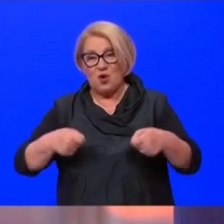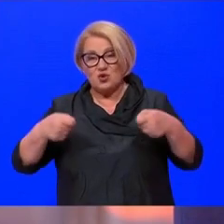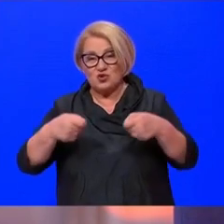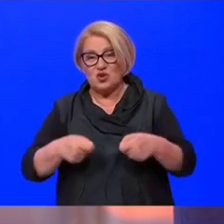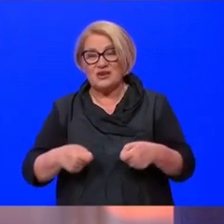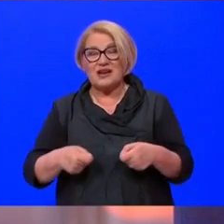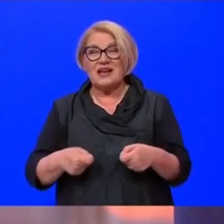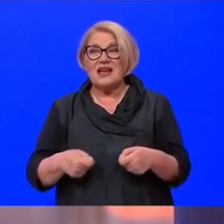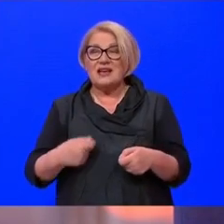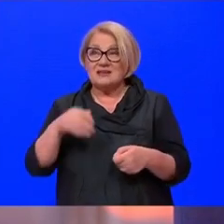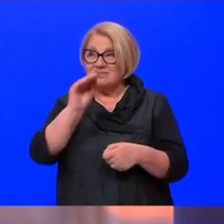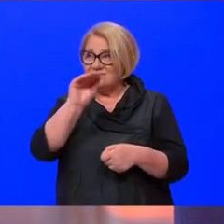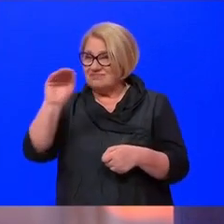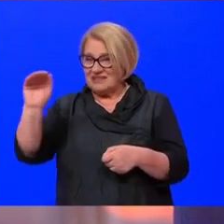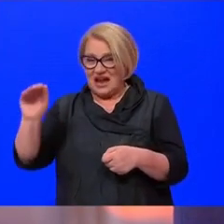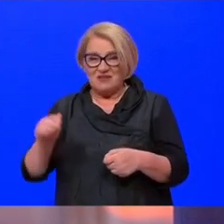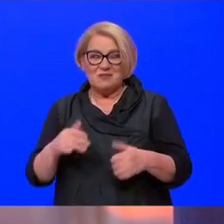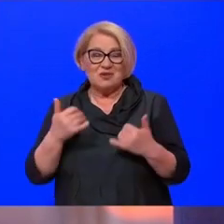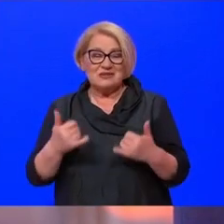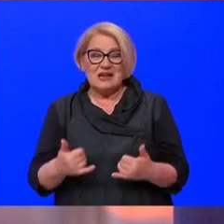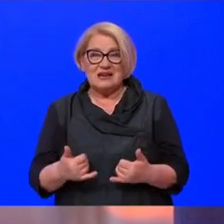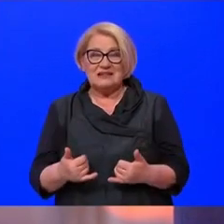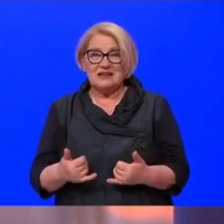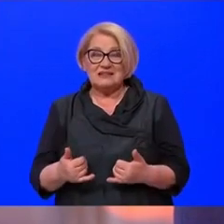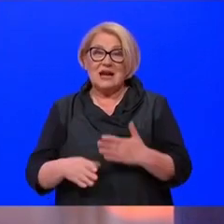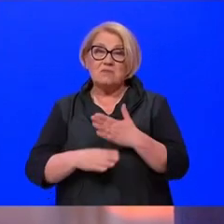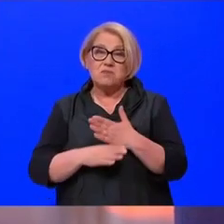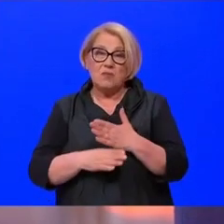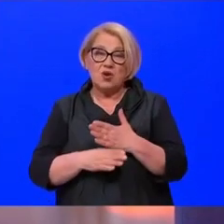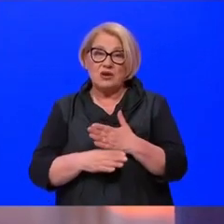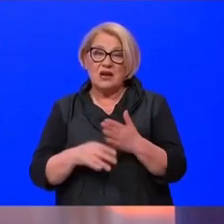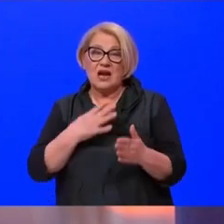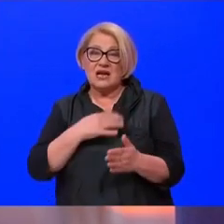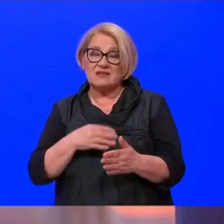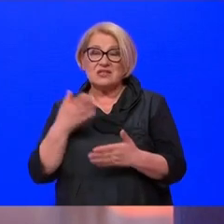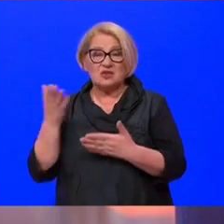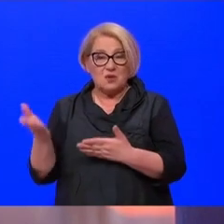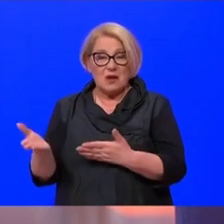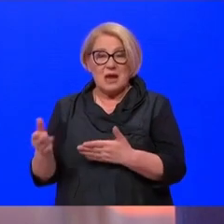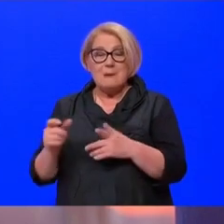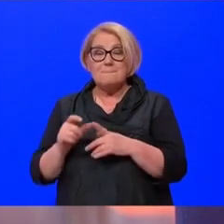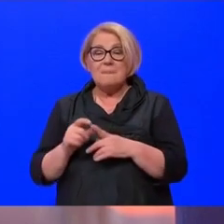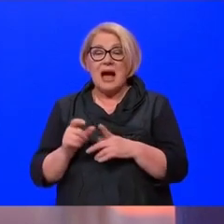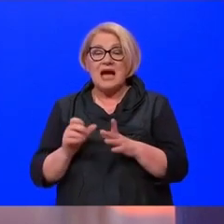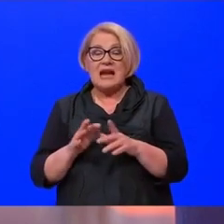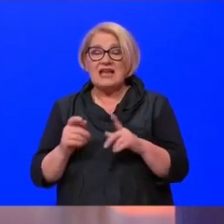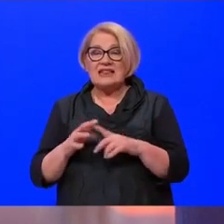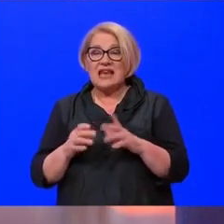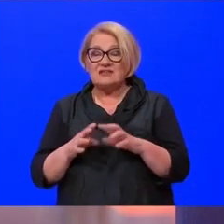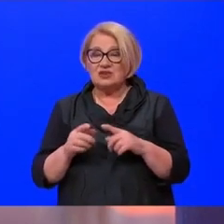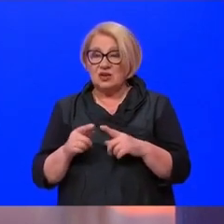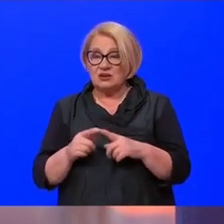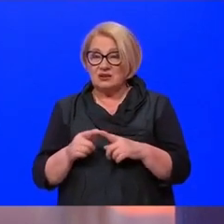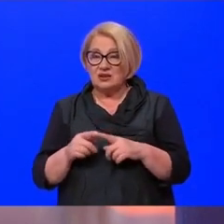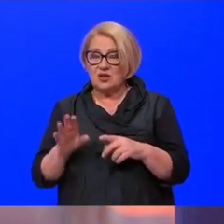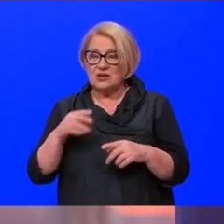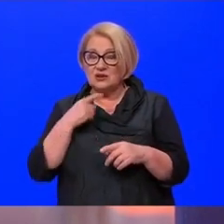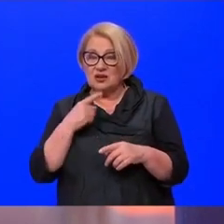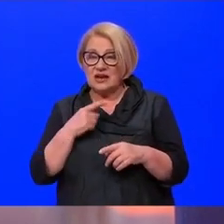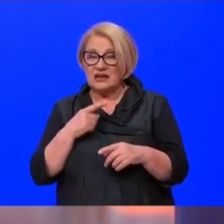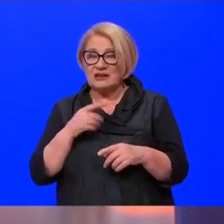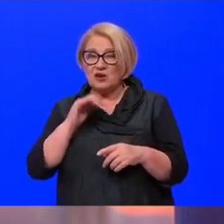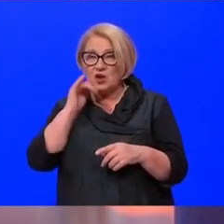se obraćamo, da evo, pomognete Hrvatskom paratekvandou, našim, koliko ste rekli da bi ih